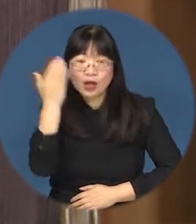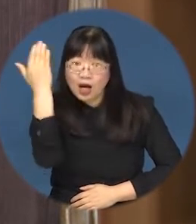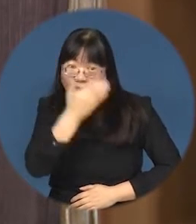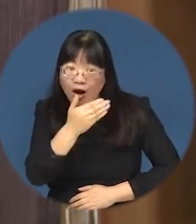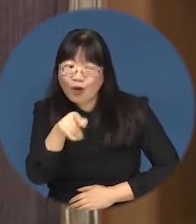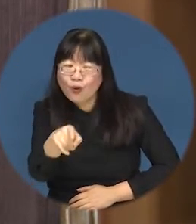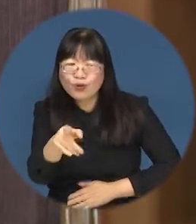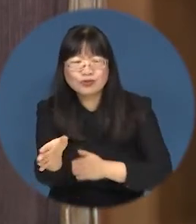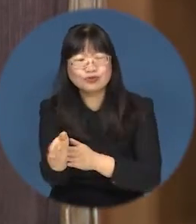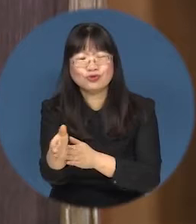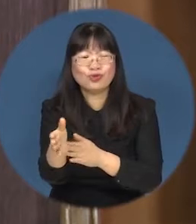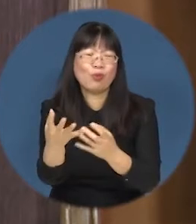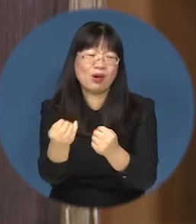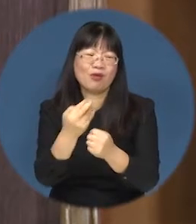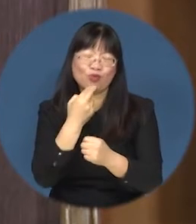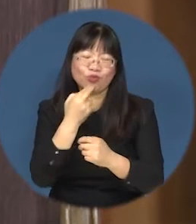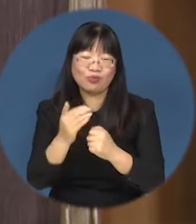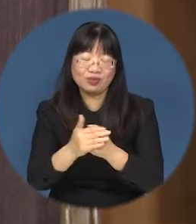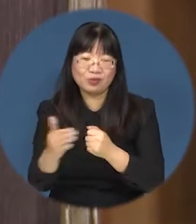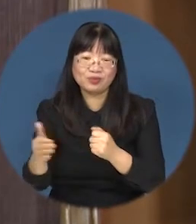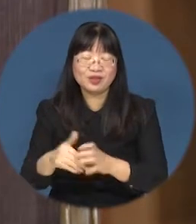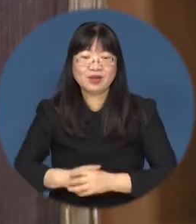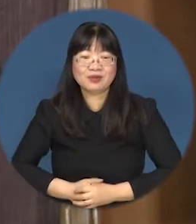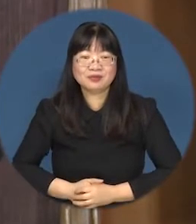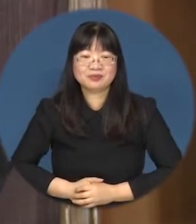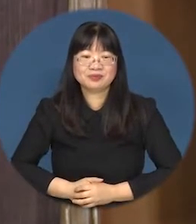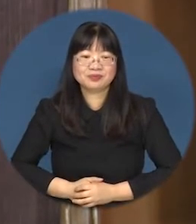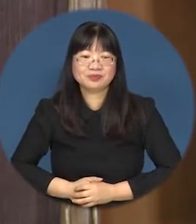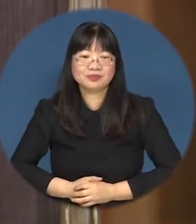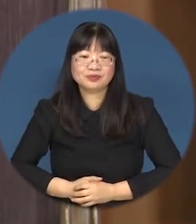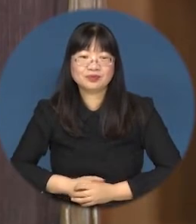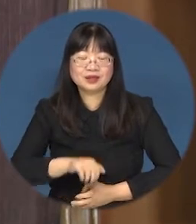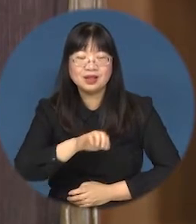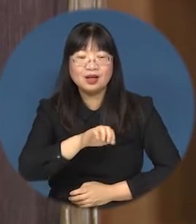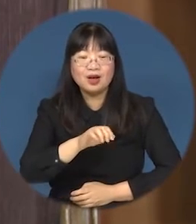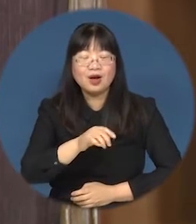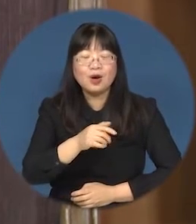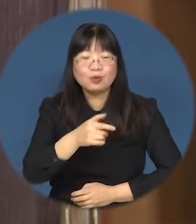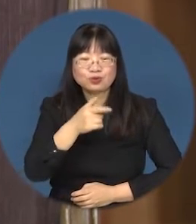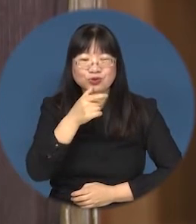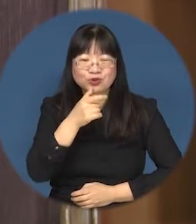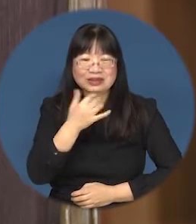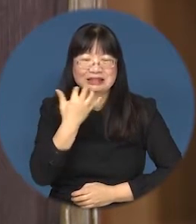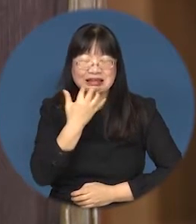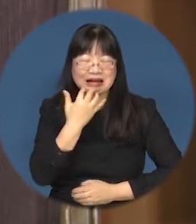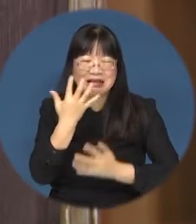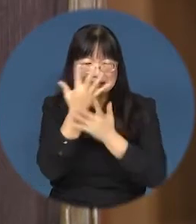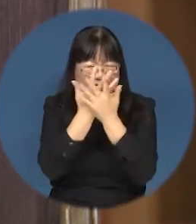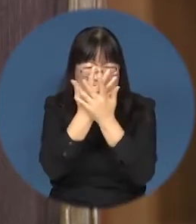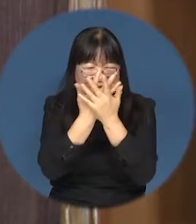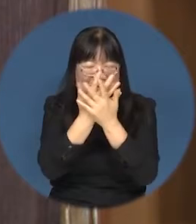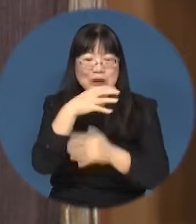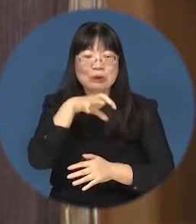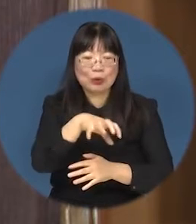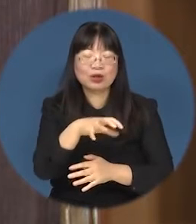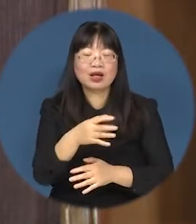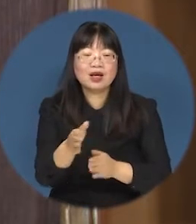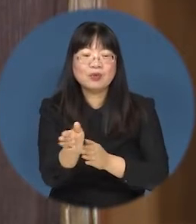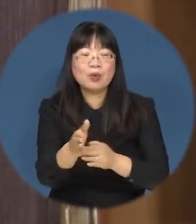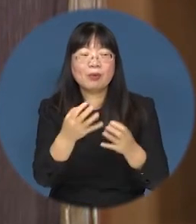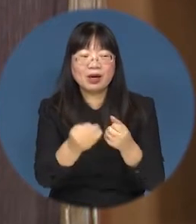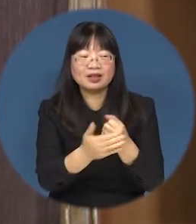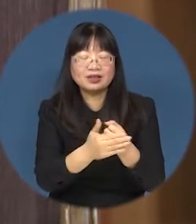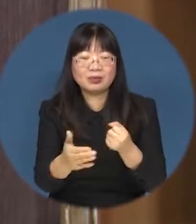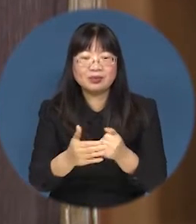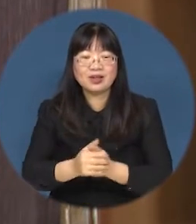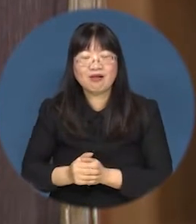데는 물고기가 별로 많지가 않거든요. 근데 좀 프랑크톤도 있고 물이 좀 흐리고 이런 데는 물고기가 많은 먹을 게 많으니까. 예. 근데